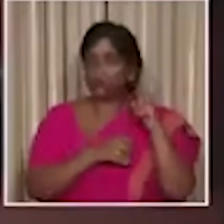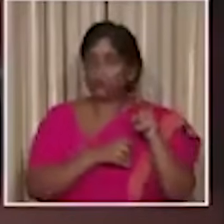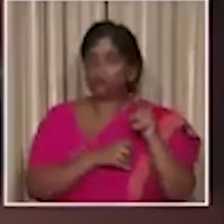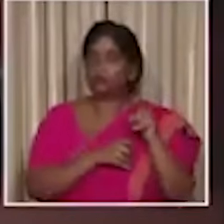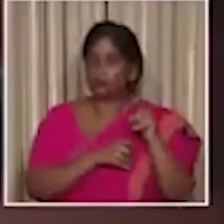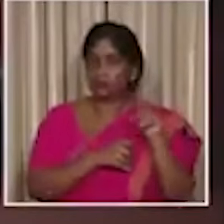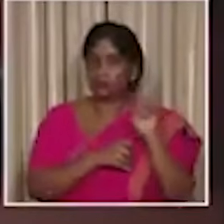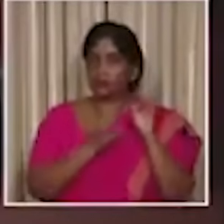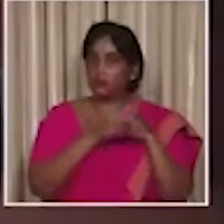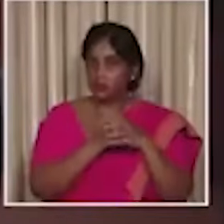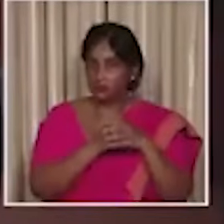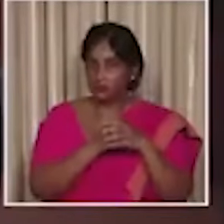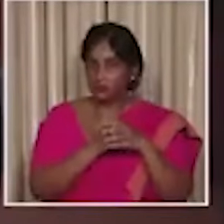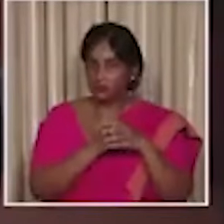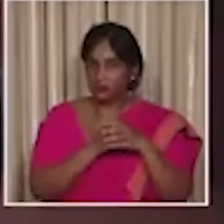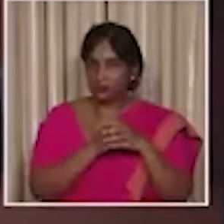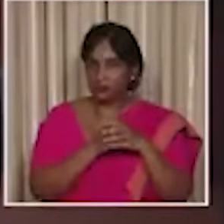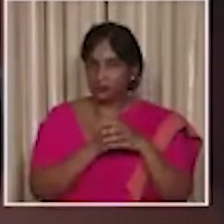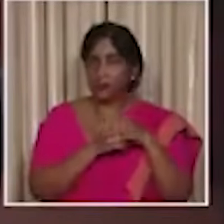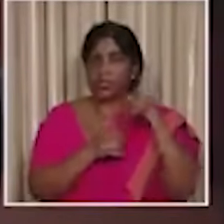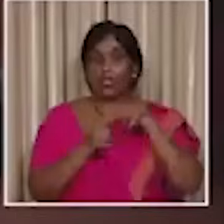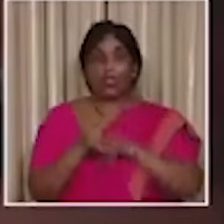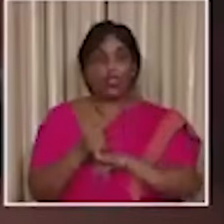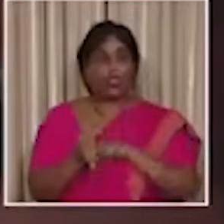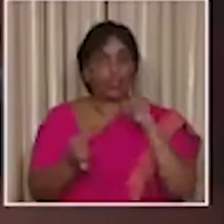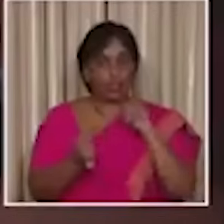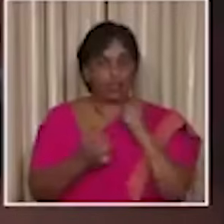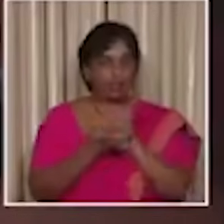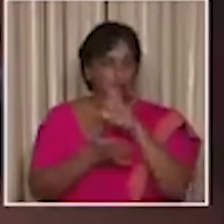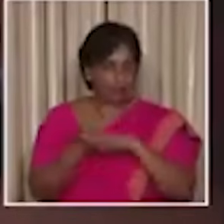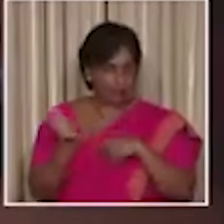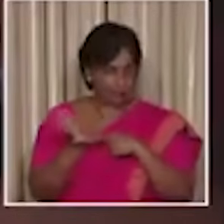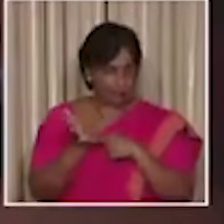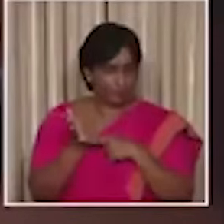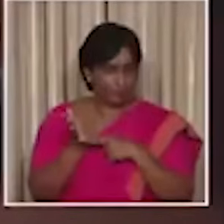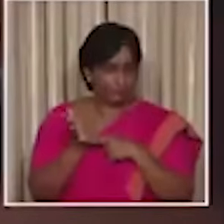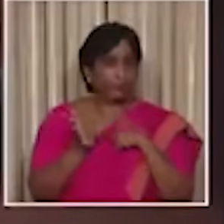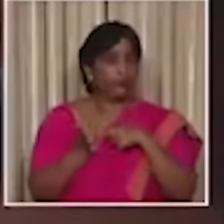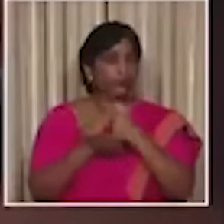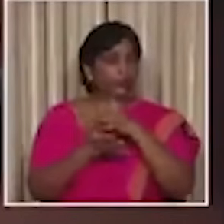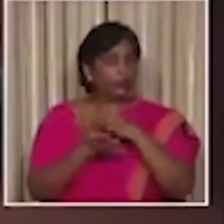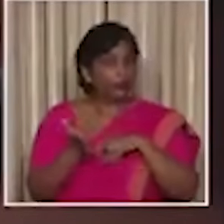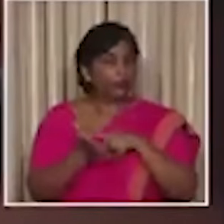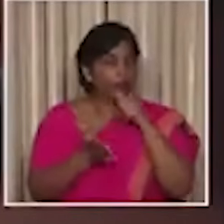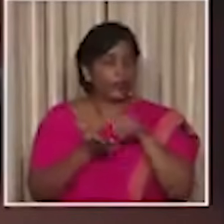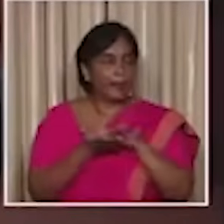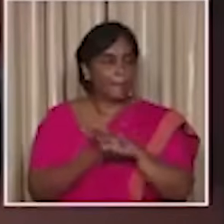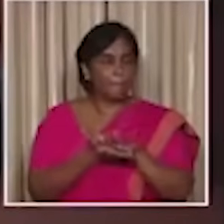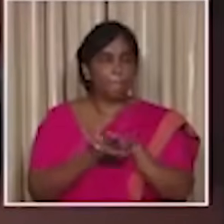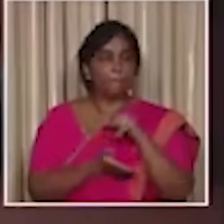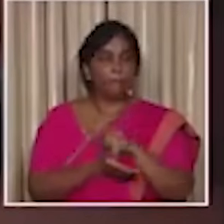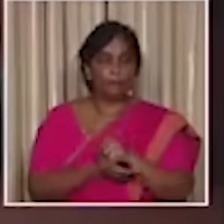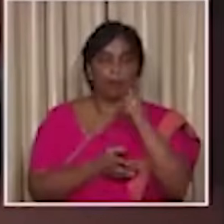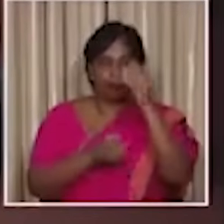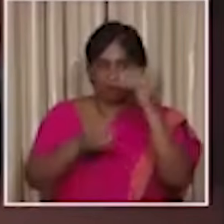පතල් කාර්යංශය එහි ලේකම්තුමාට යවන ලිපිය තියෙන මාගාව. ඒ ලිපිය තා පැහැදිලිව තියෙනවා ඔබතුමත්